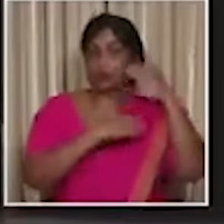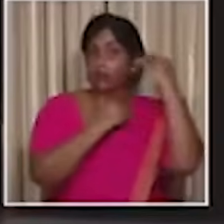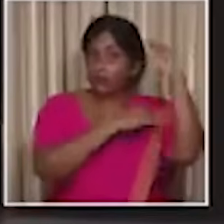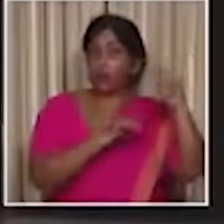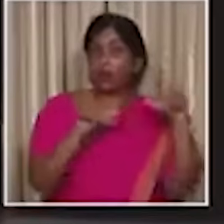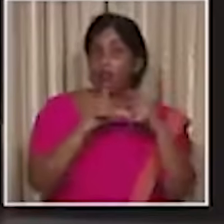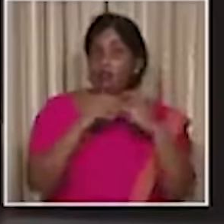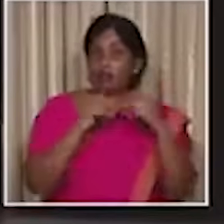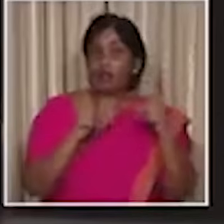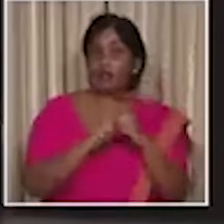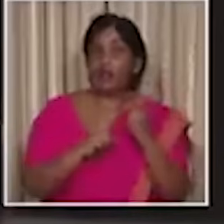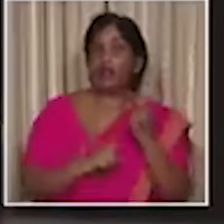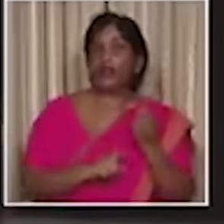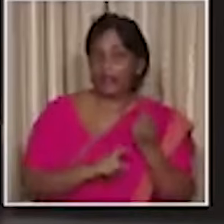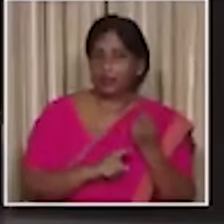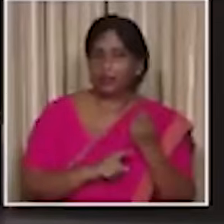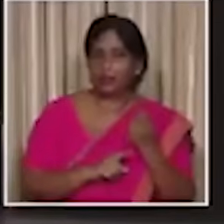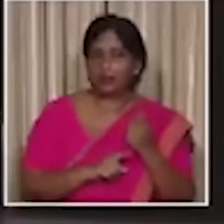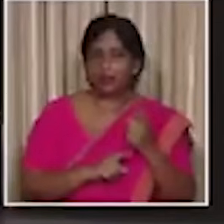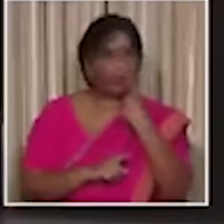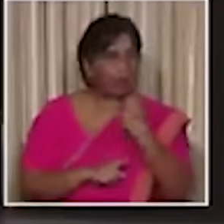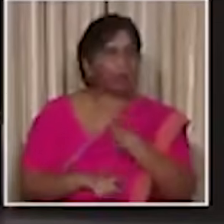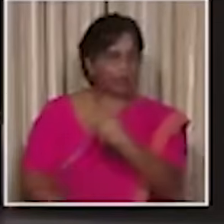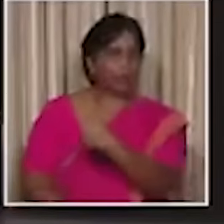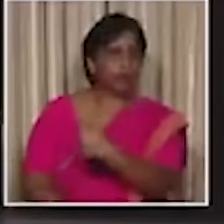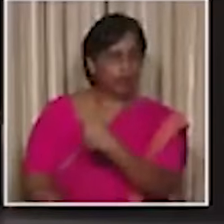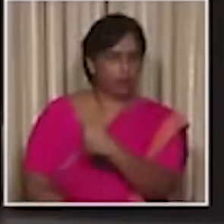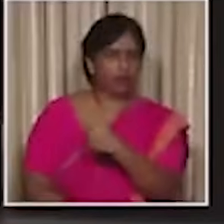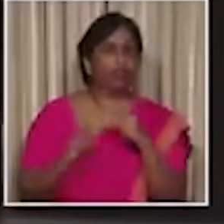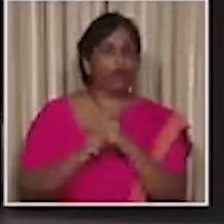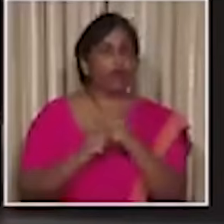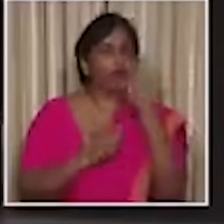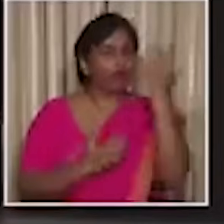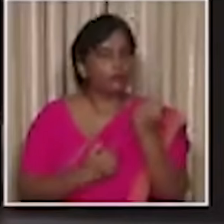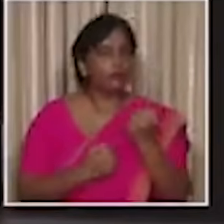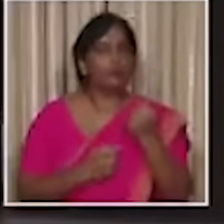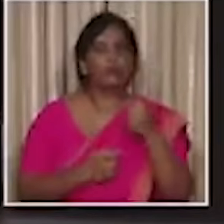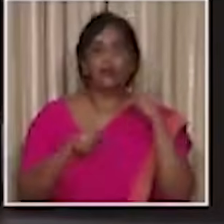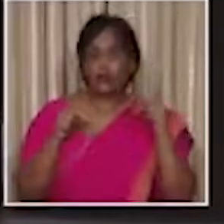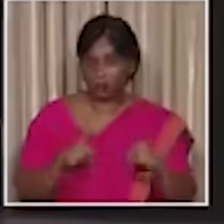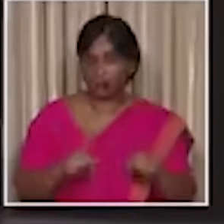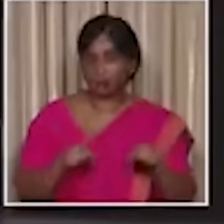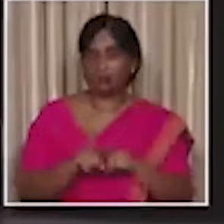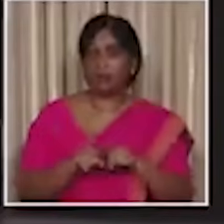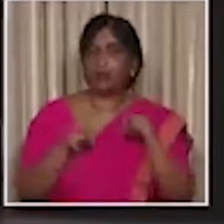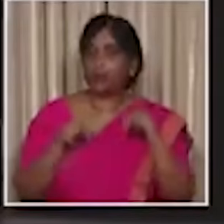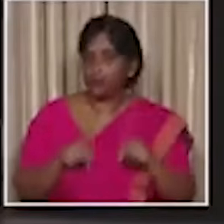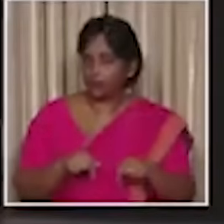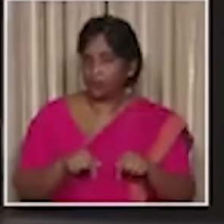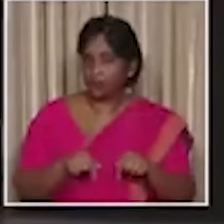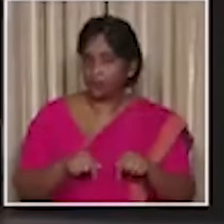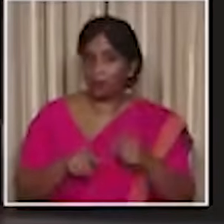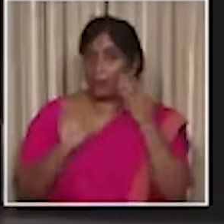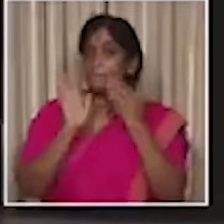කලින් ඩොලර් කීයටද දෙන්නේ? ඔබතුමා අහන ප්‍රශ්නේ හරි. ඩොලර් කොහෙන්ද එන්නේ? කොයි රටේ? දැන් මේමයි. දැන් මේගොල්ලෝ